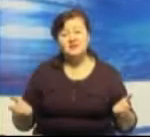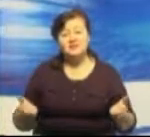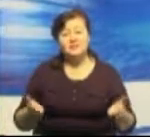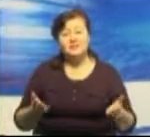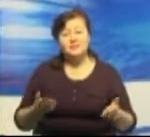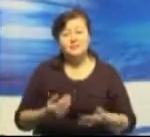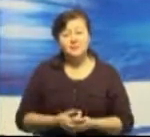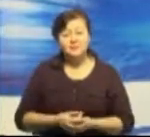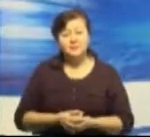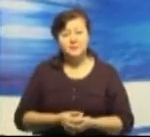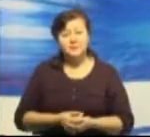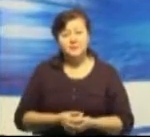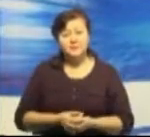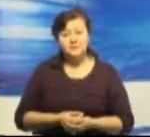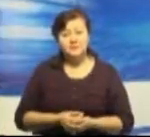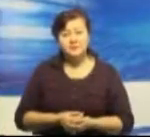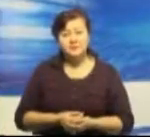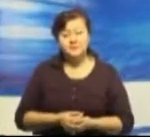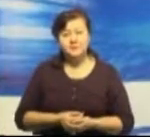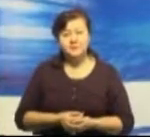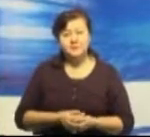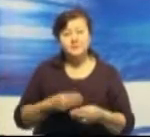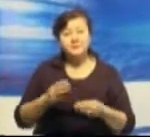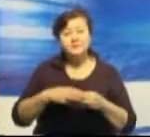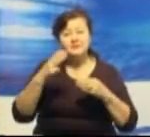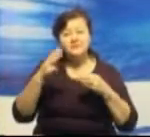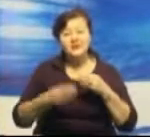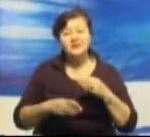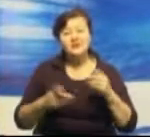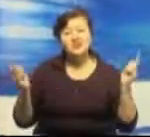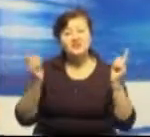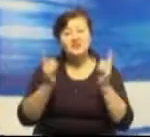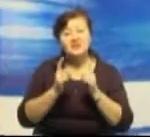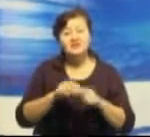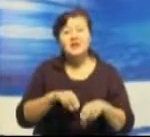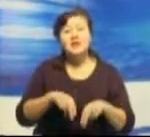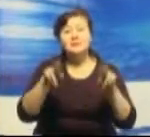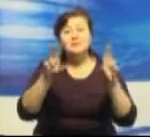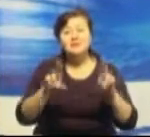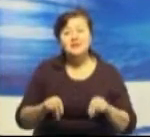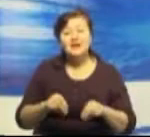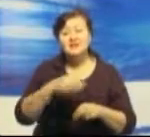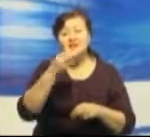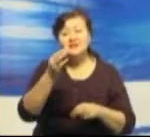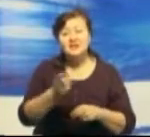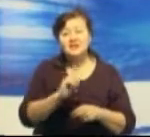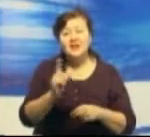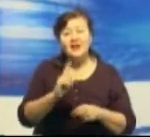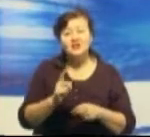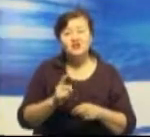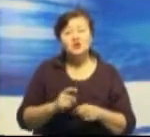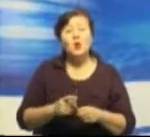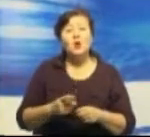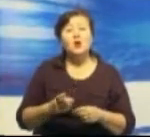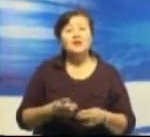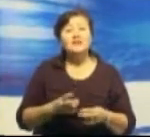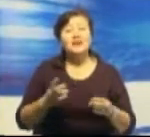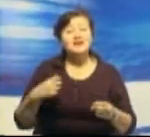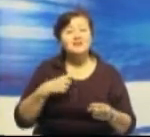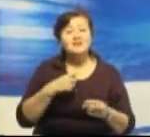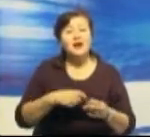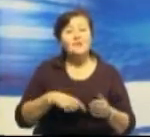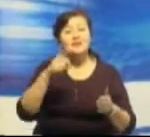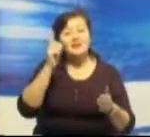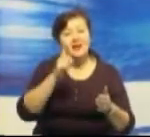для близких людей. В завершении встречи специалисты еще раз напомнили, что одним из надежных способов профилактики является